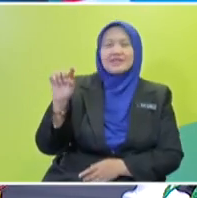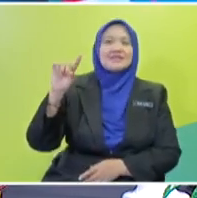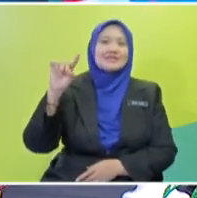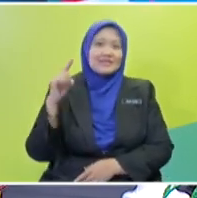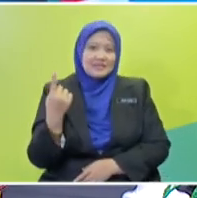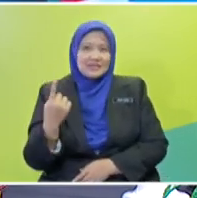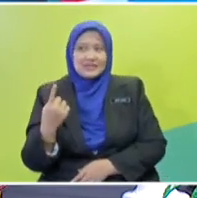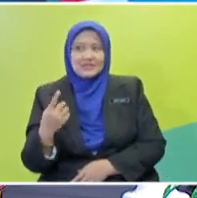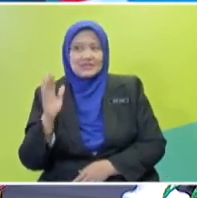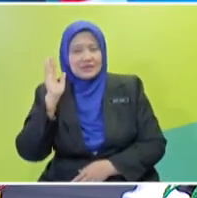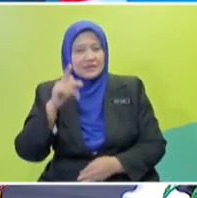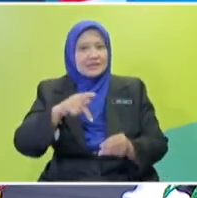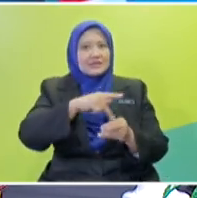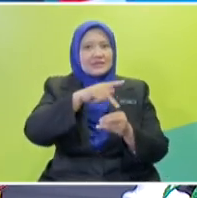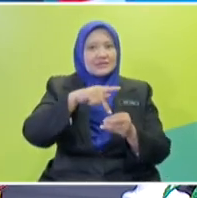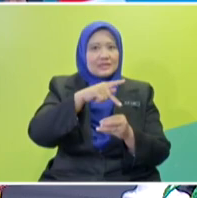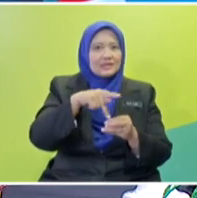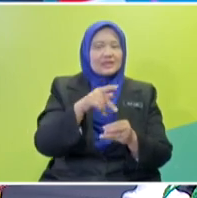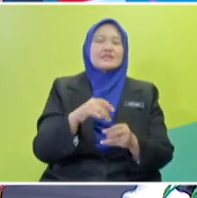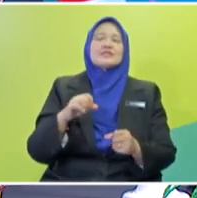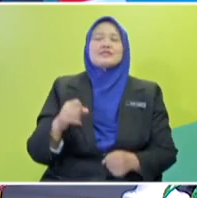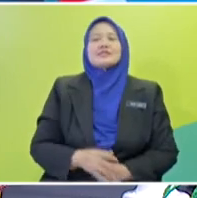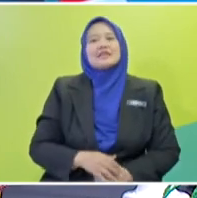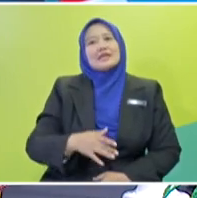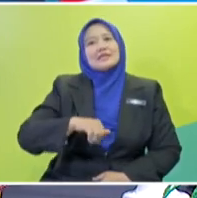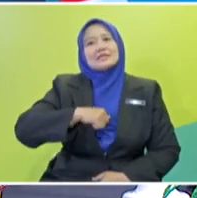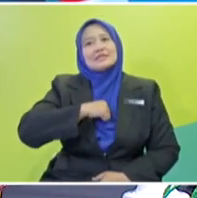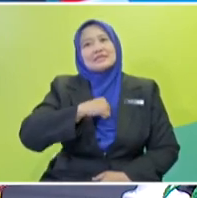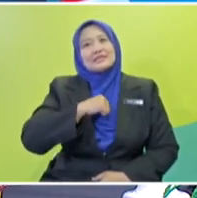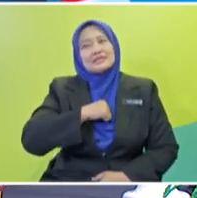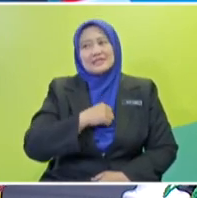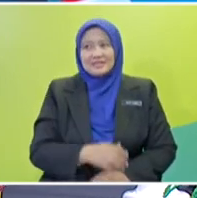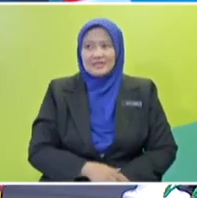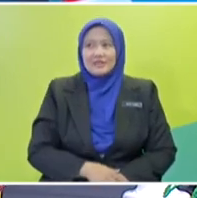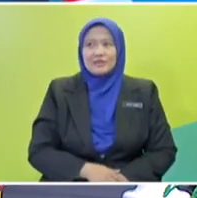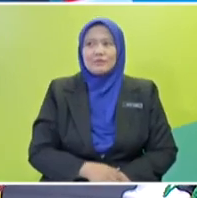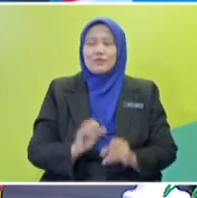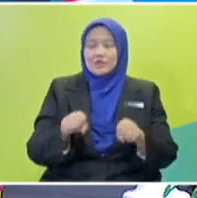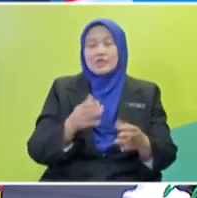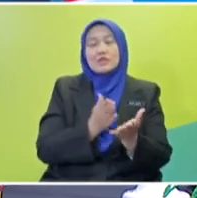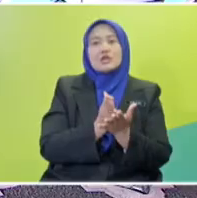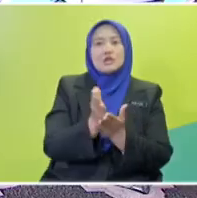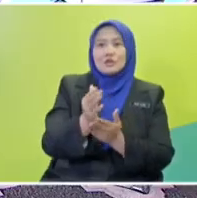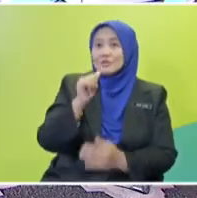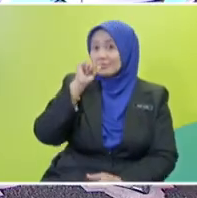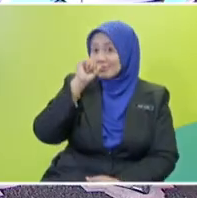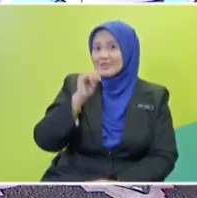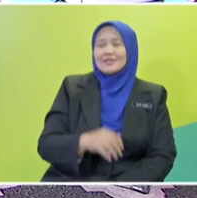tempat lain dan pindahkan kan yang ini memang kita terus kisah salju jadi kita balik terus minum